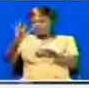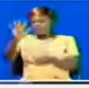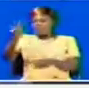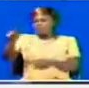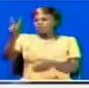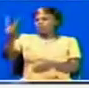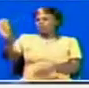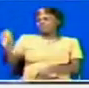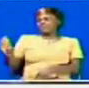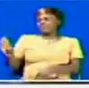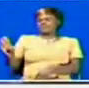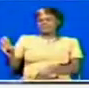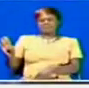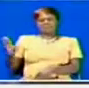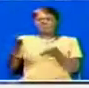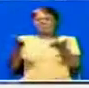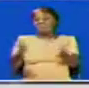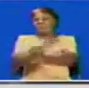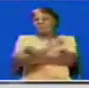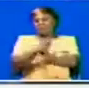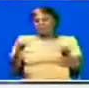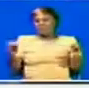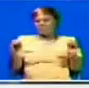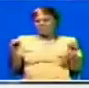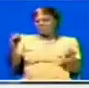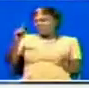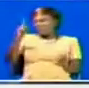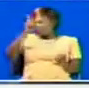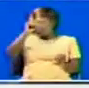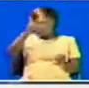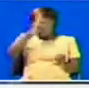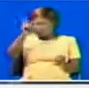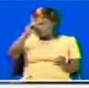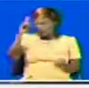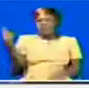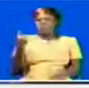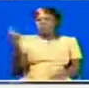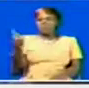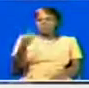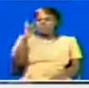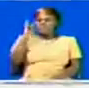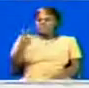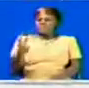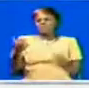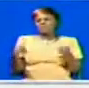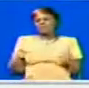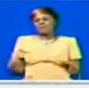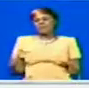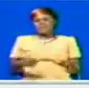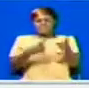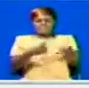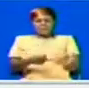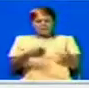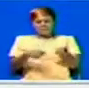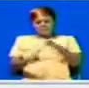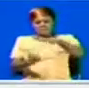billion. That is non-existent, it is a figment of imagination, and we are yet to sit down with the government. Wameisuta wizara ya